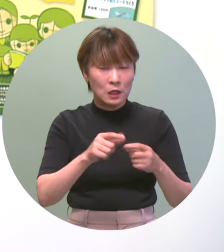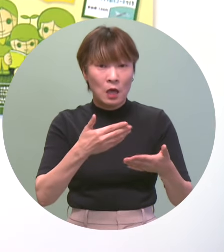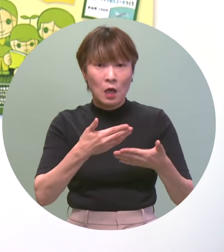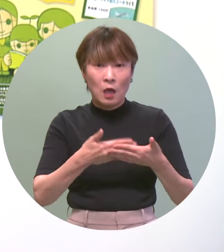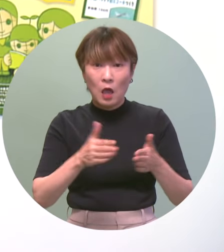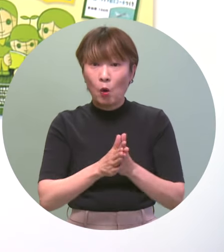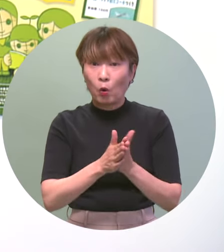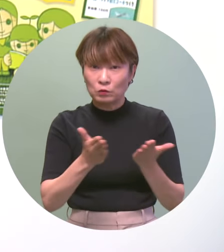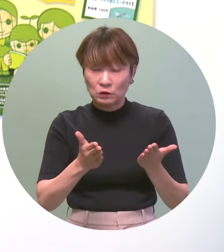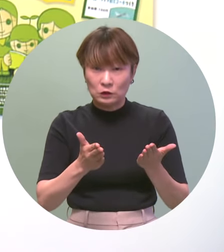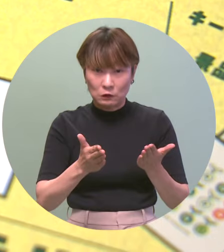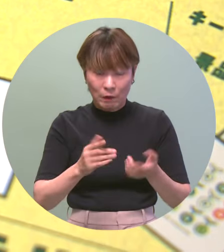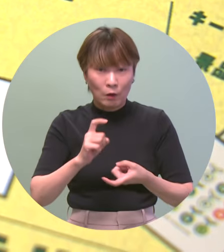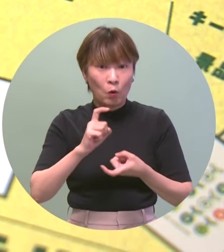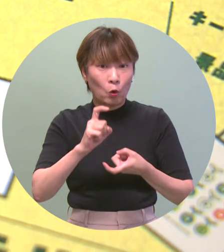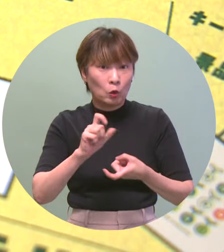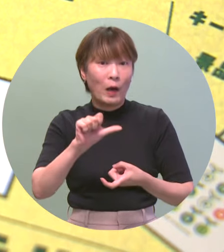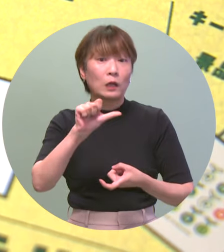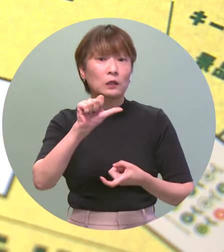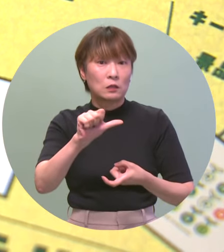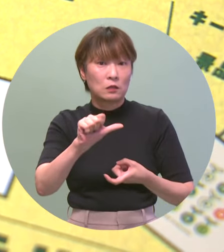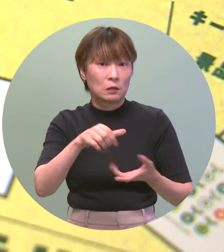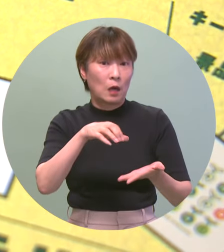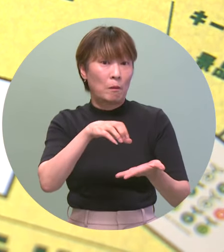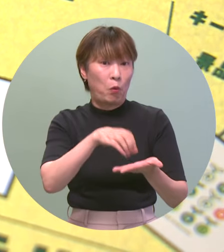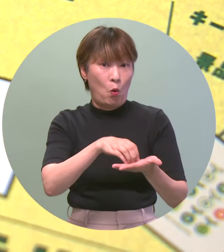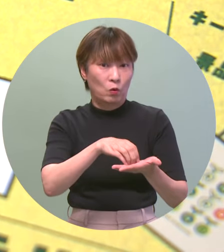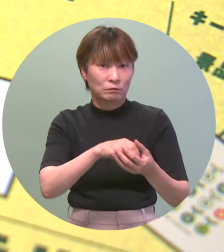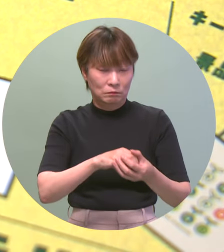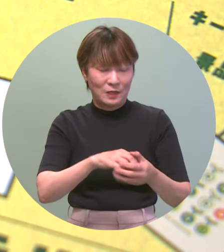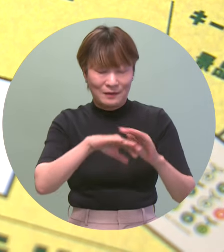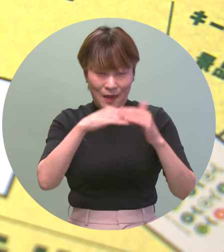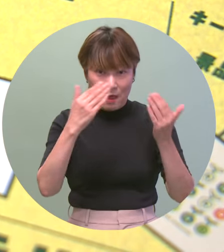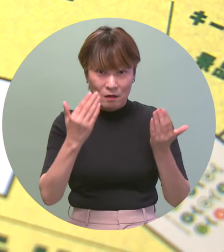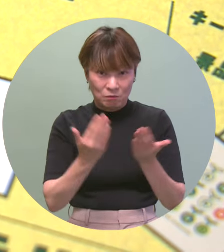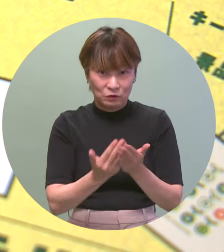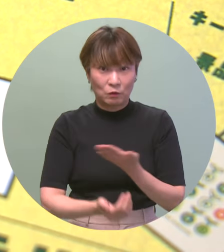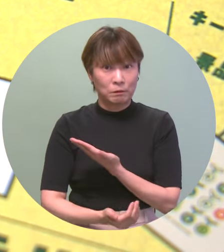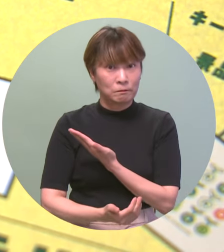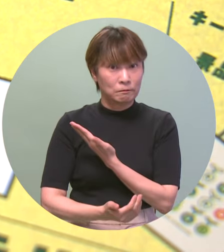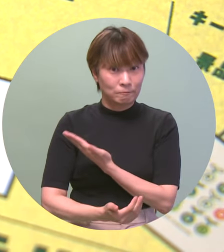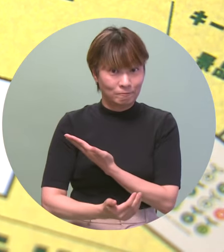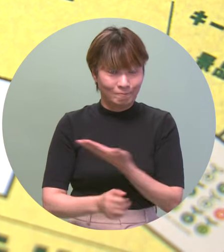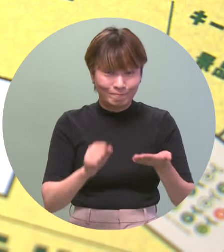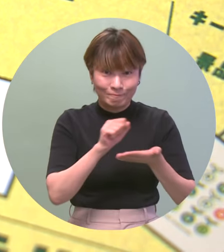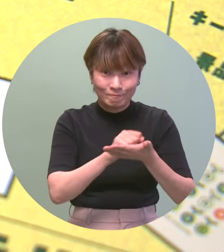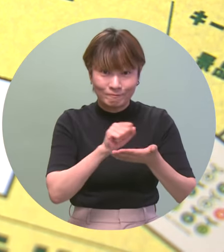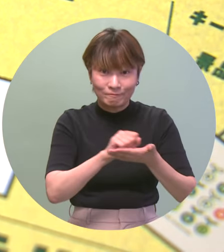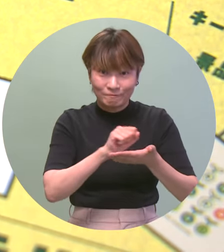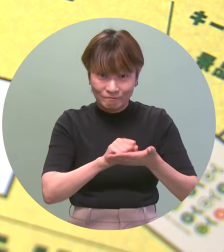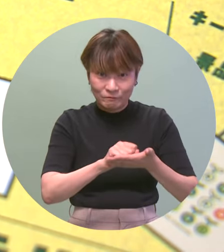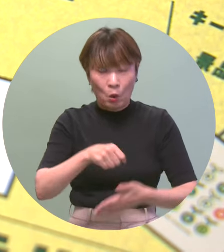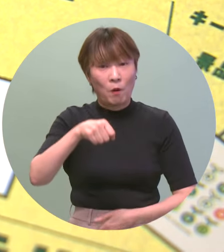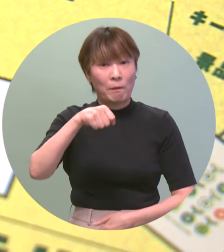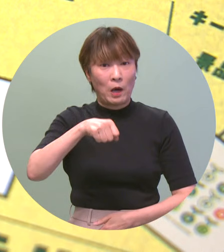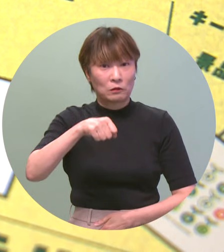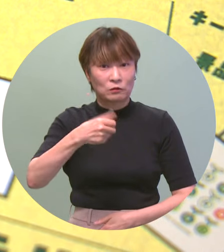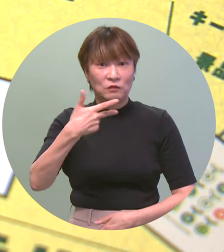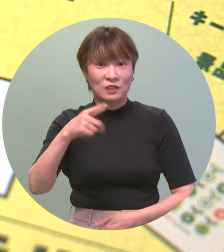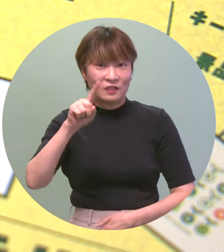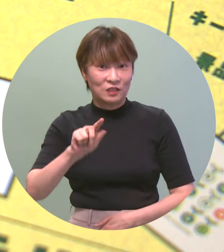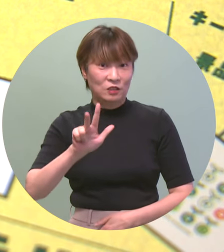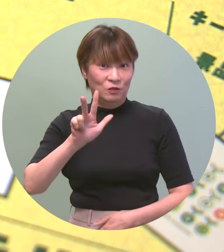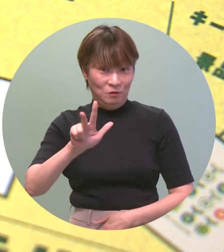キーワードが隠されていて、全部を集めてこの台紙に記入してもらうと、トートバッグやシールとい